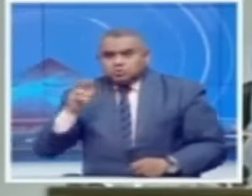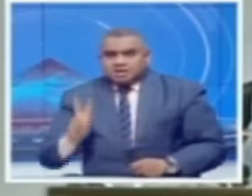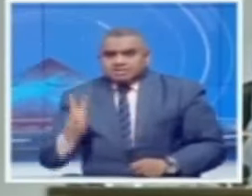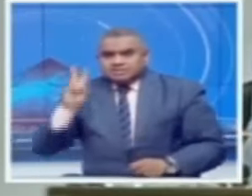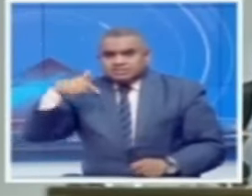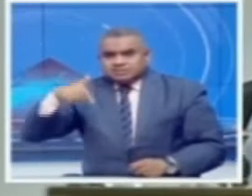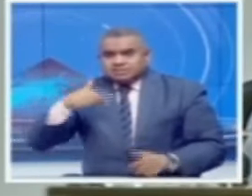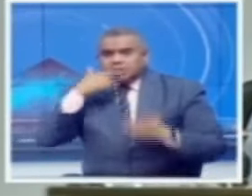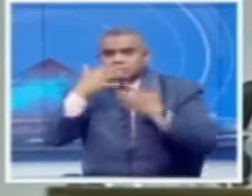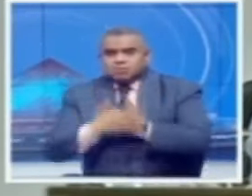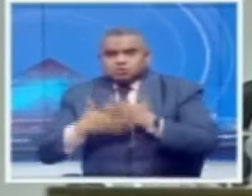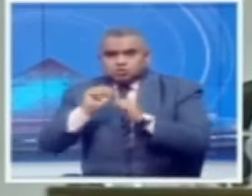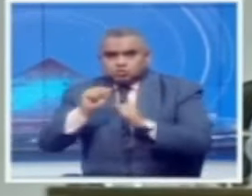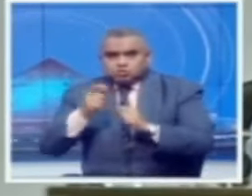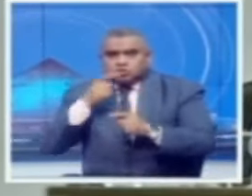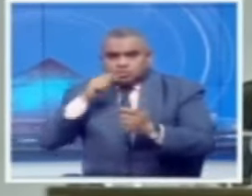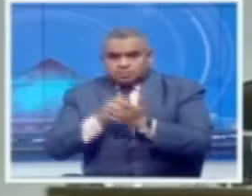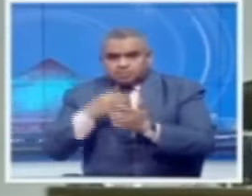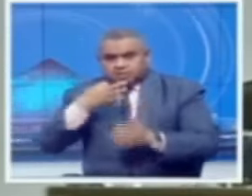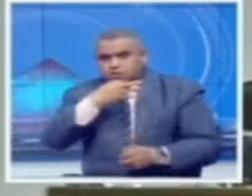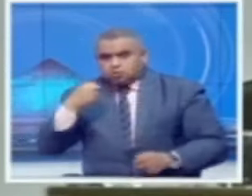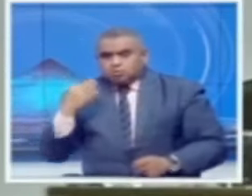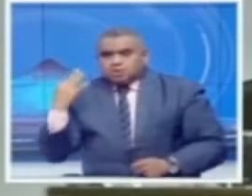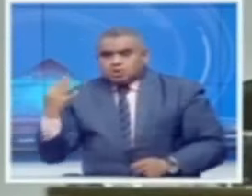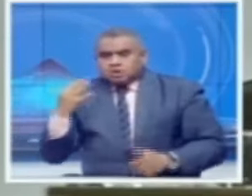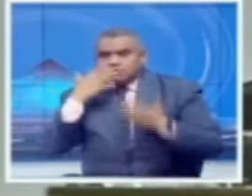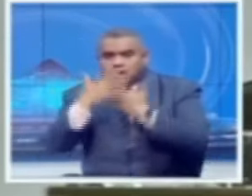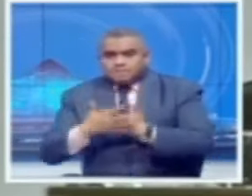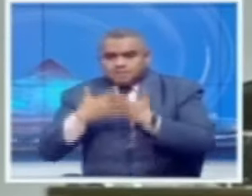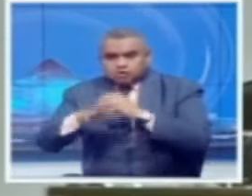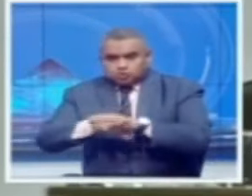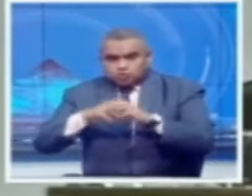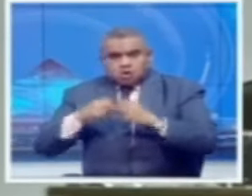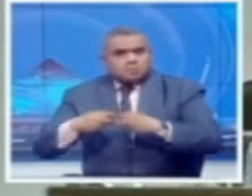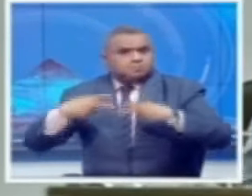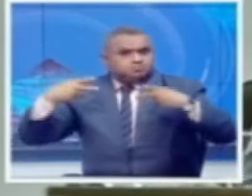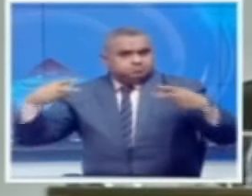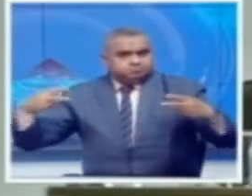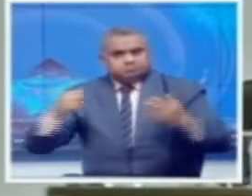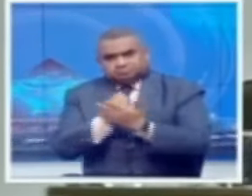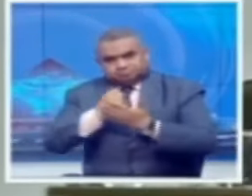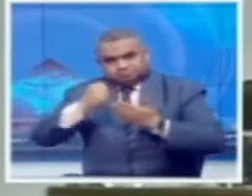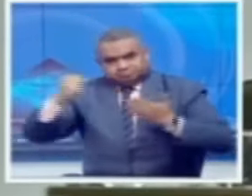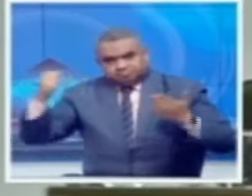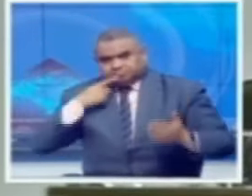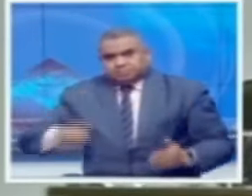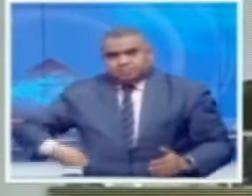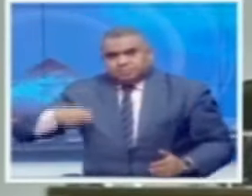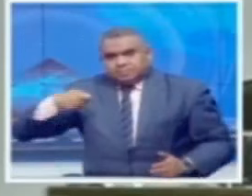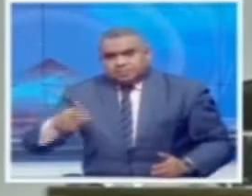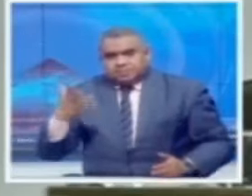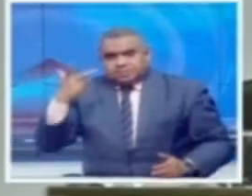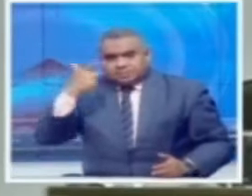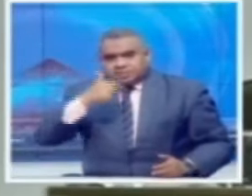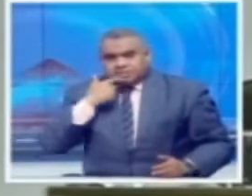367 مشروع، منها 303 مشروع تم الانتهاء منه بالفعل بتكلفة إجمالية تصل